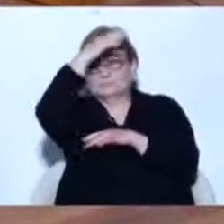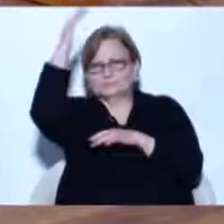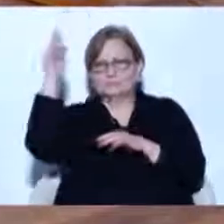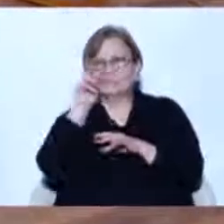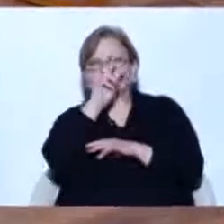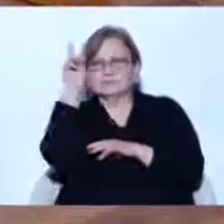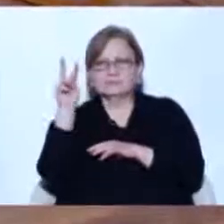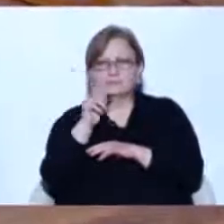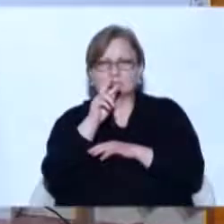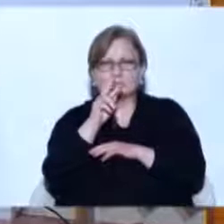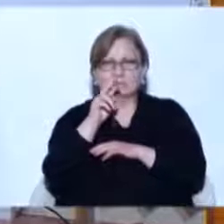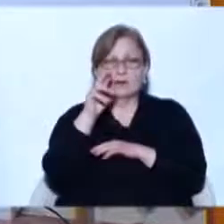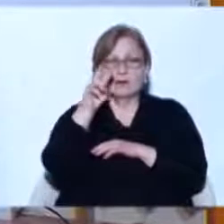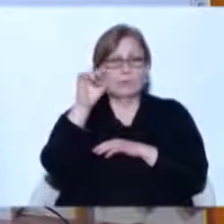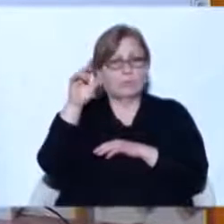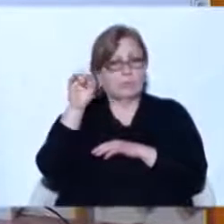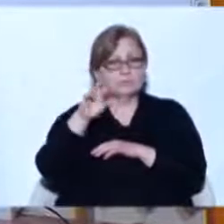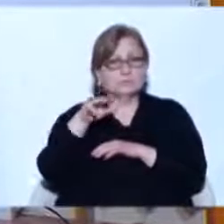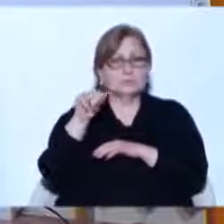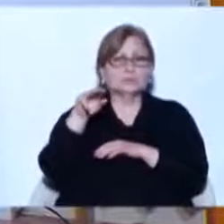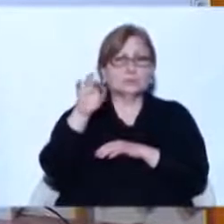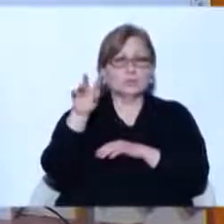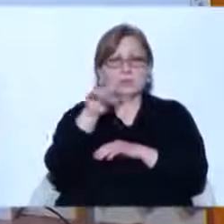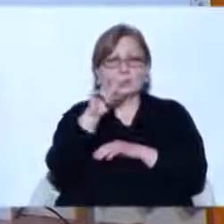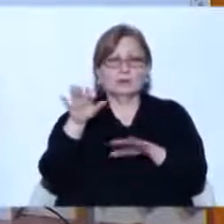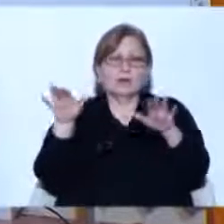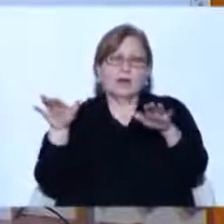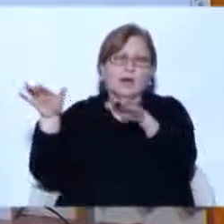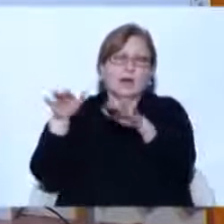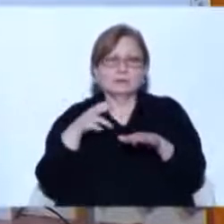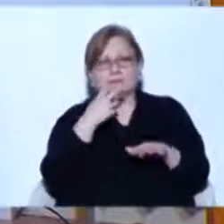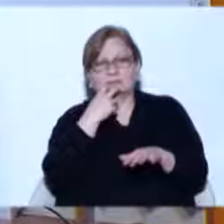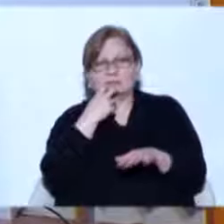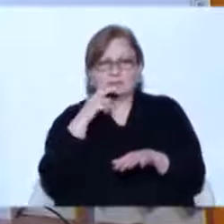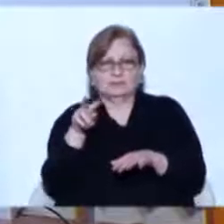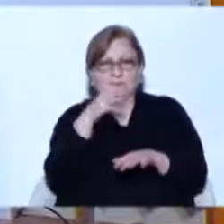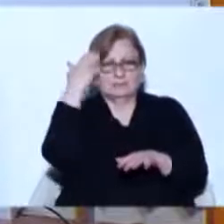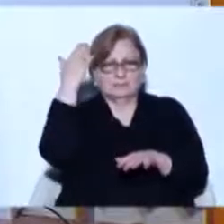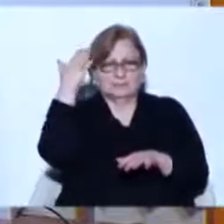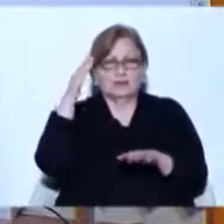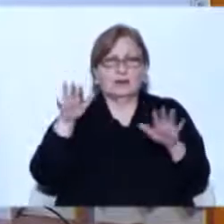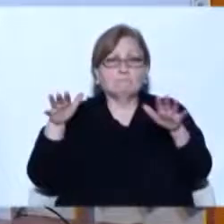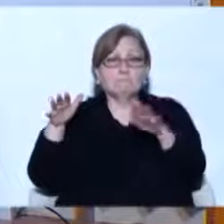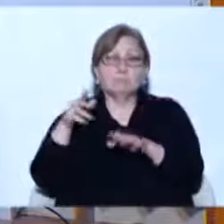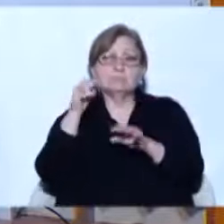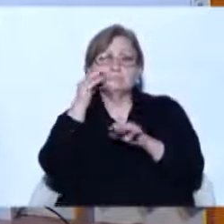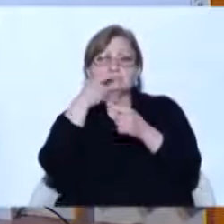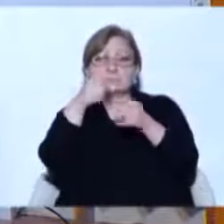აიხედეს. ღუბო და ტოტო დანარნარებდნენ და კისკისებდნენ. ფუტკრებსაც მოუნდათ